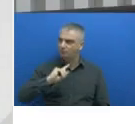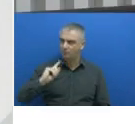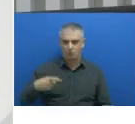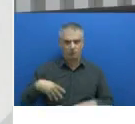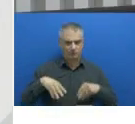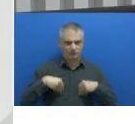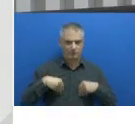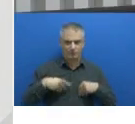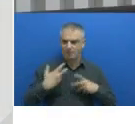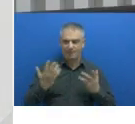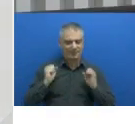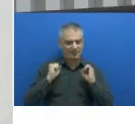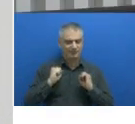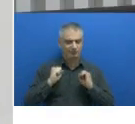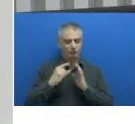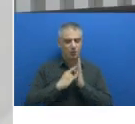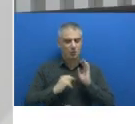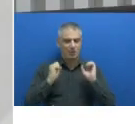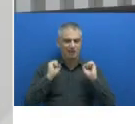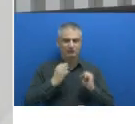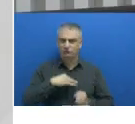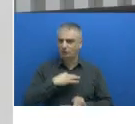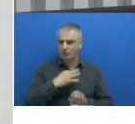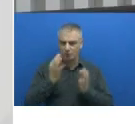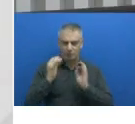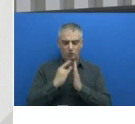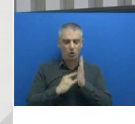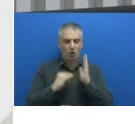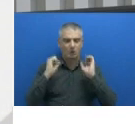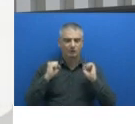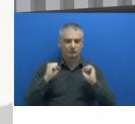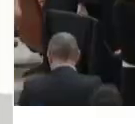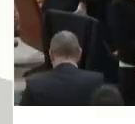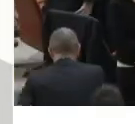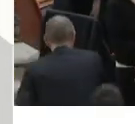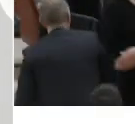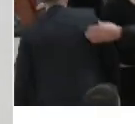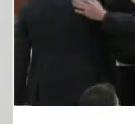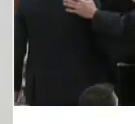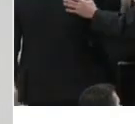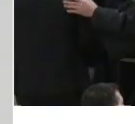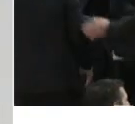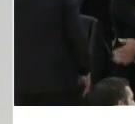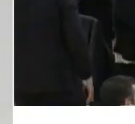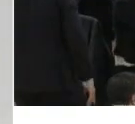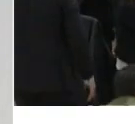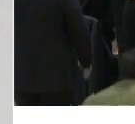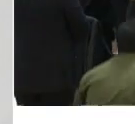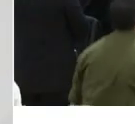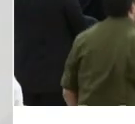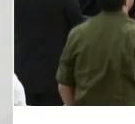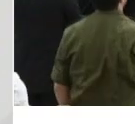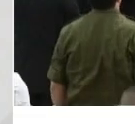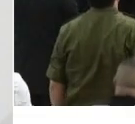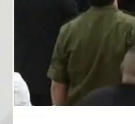מאוד ברזולוציה נמוכה, ברמת הפשטה גבוהה, לדבר על עקרונות כלליים. בתוך חוקי היסוד שלנו יש הרבה מאוד פרקים והוראות חוק שהם לא